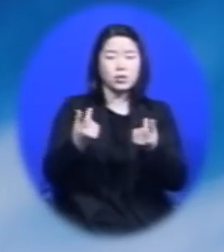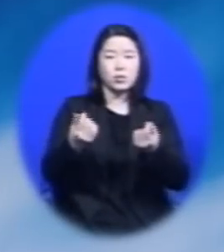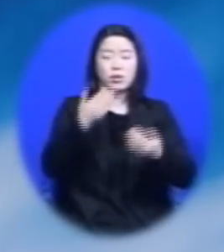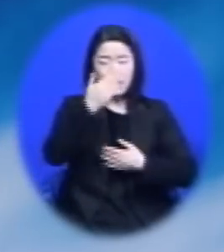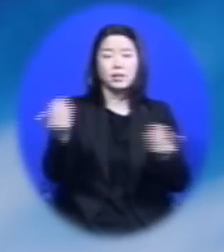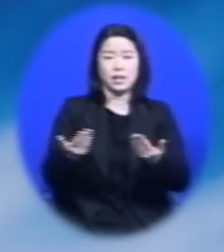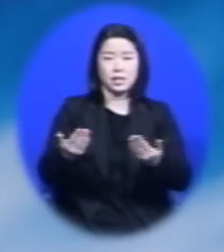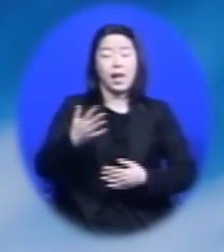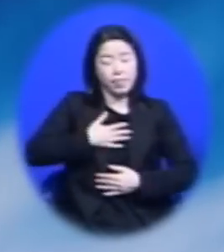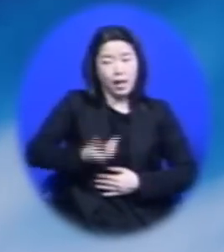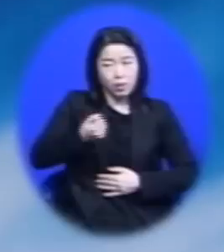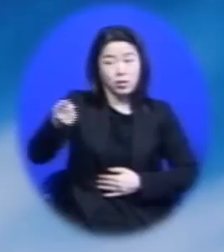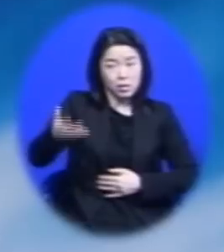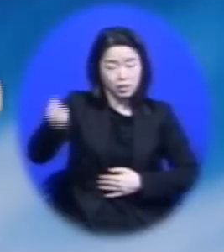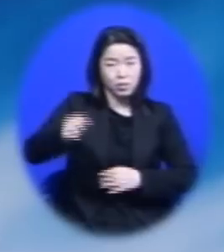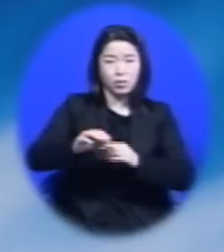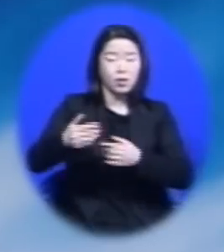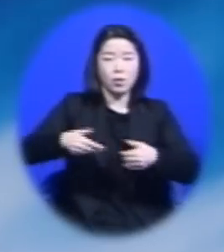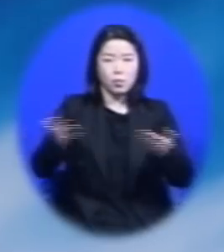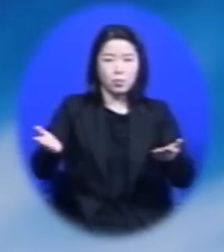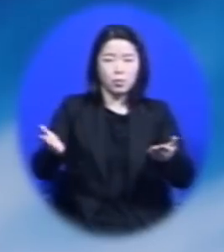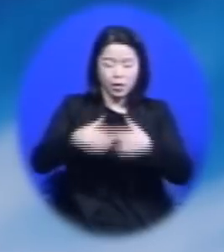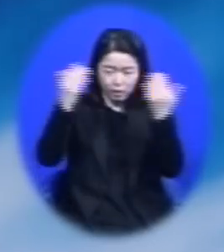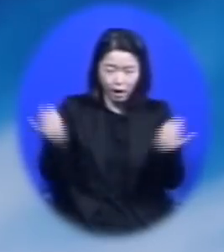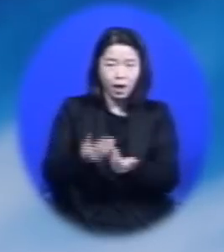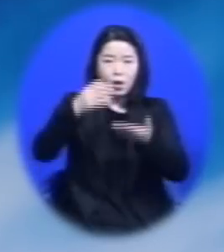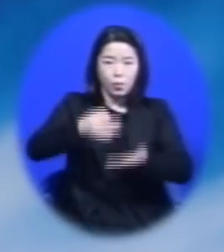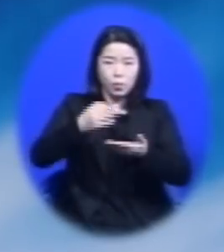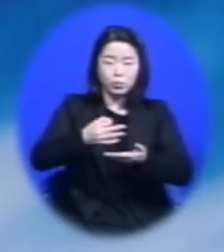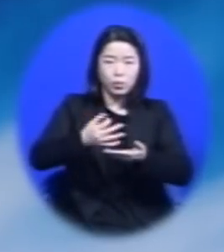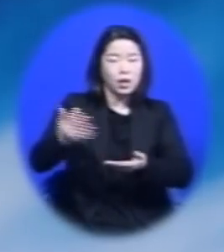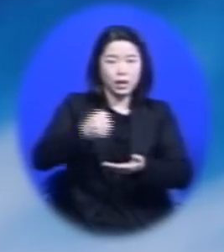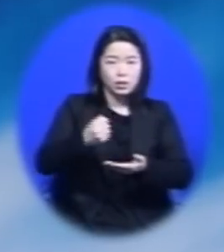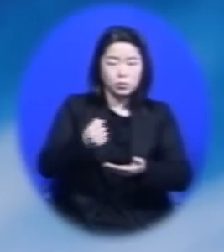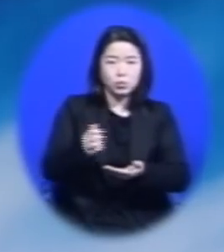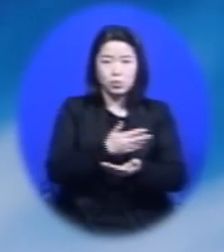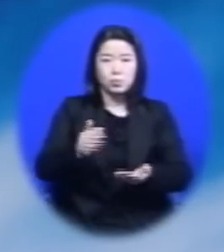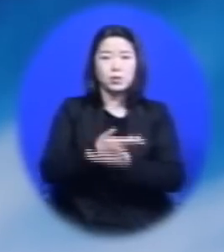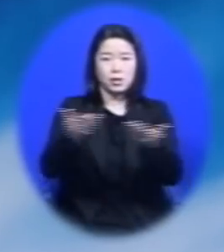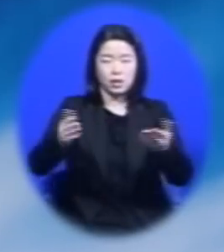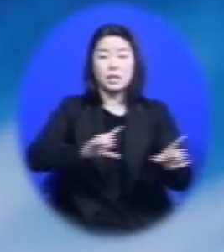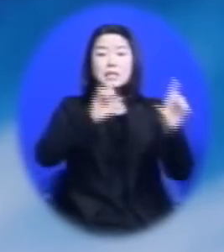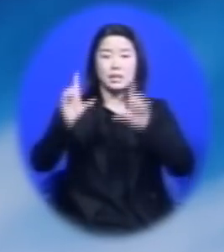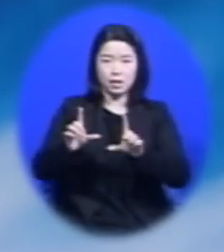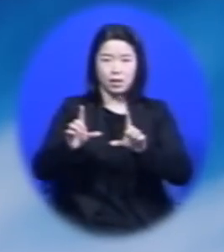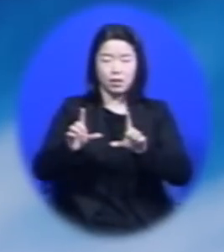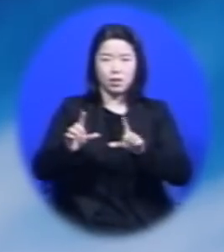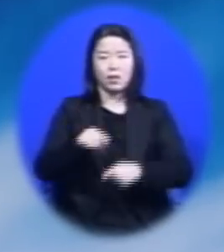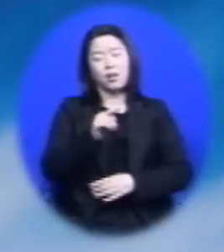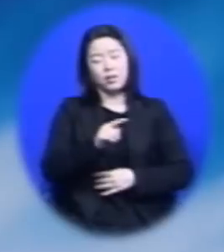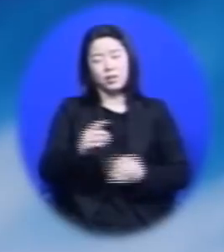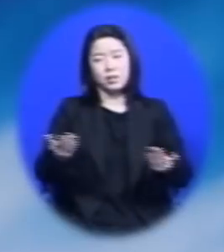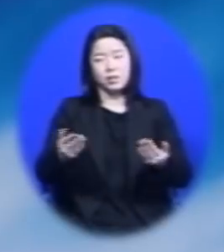없이 서로 다 공동재산으로 그렇게 살았다 아니면